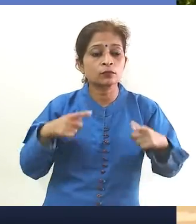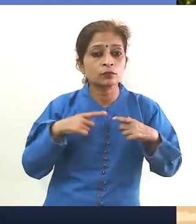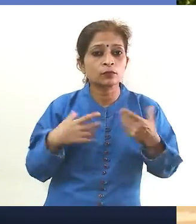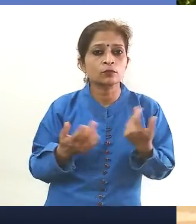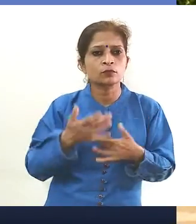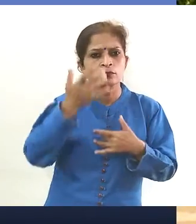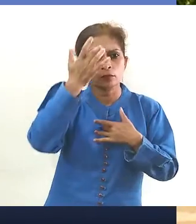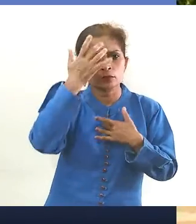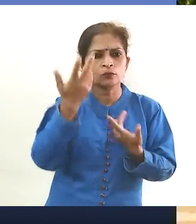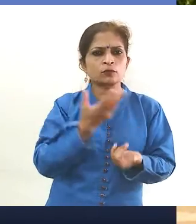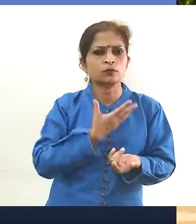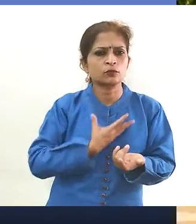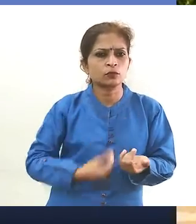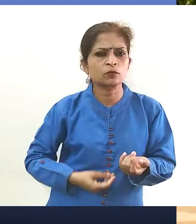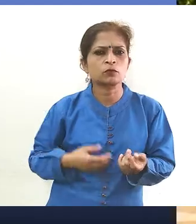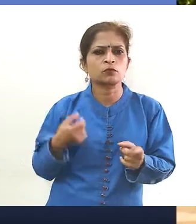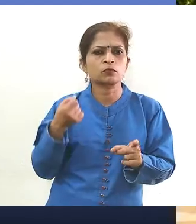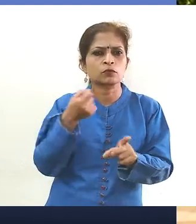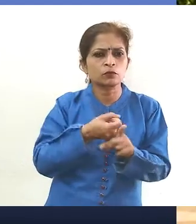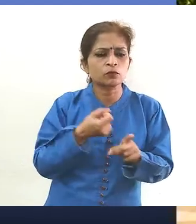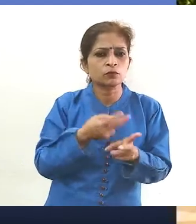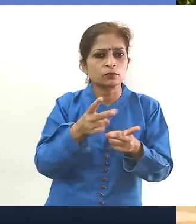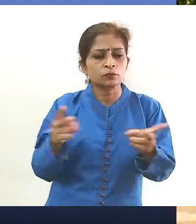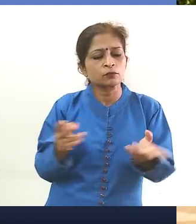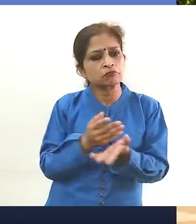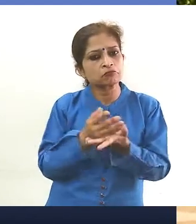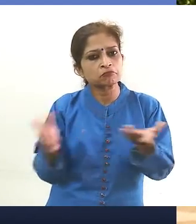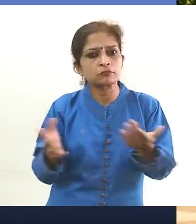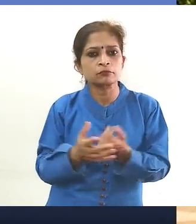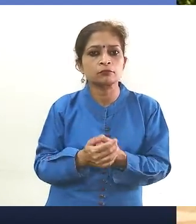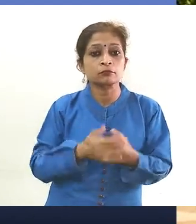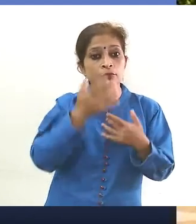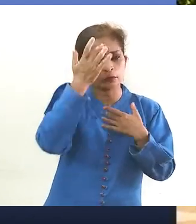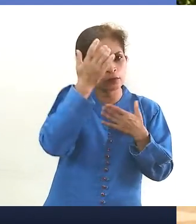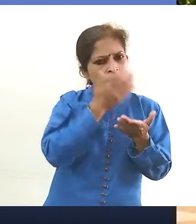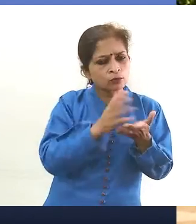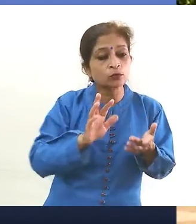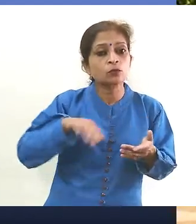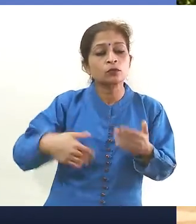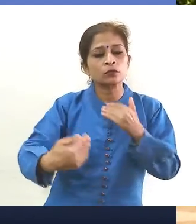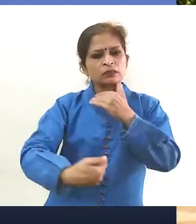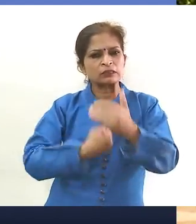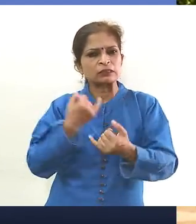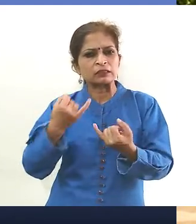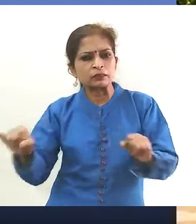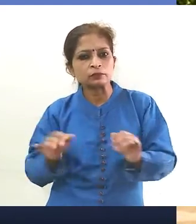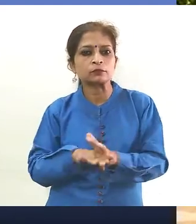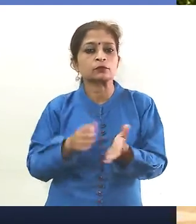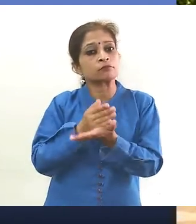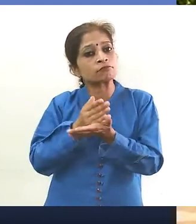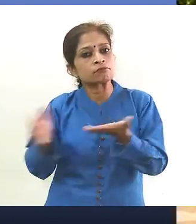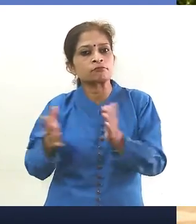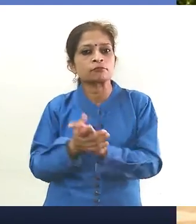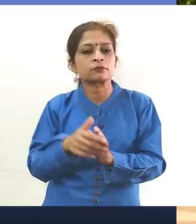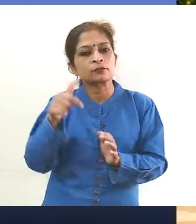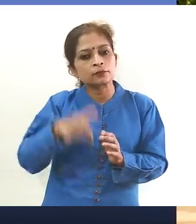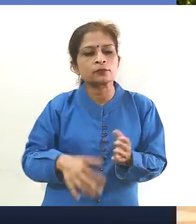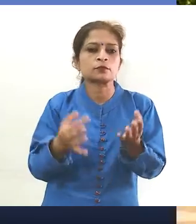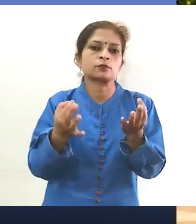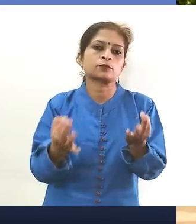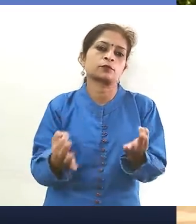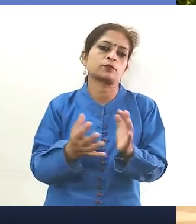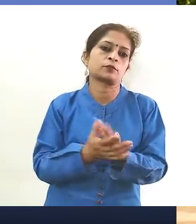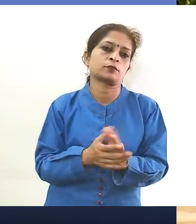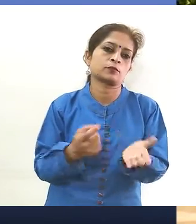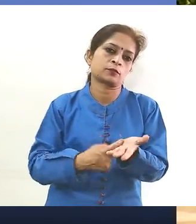रोग, कोई दुख, कोई द्वंद्व शेष नहीं रहेगा। रोग तो मिटते हैं, भव रोग भी मिट जाता है। तो ये योग का मार्ग